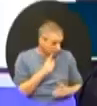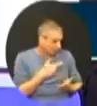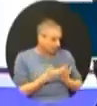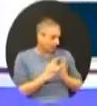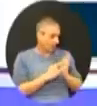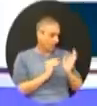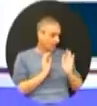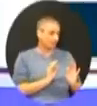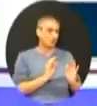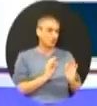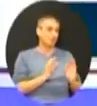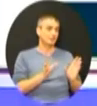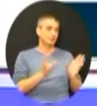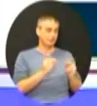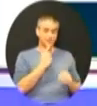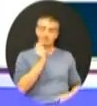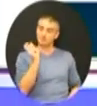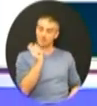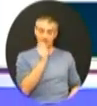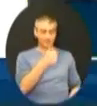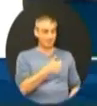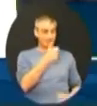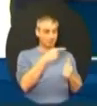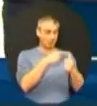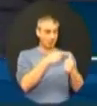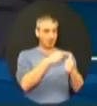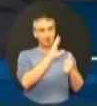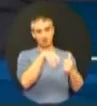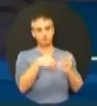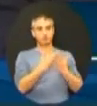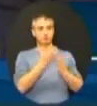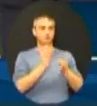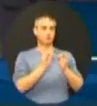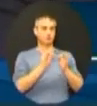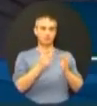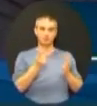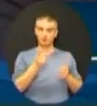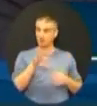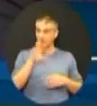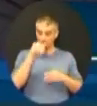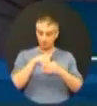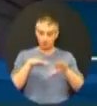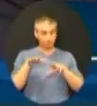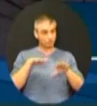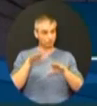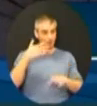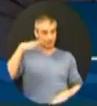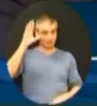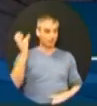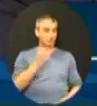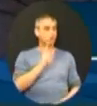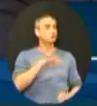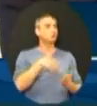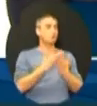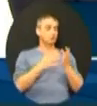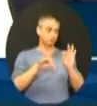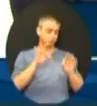בדיוק כ לצד המילים המנכל יב ג משפטי לממשלה של המשרד יבחר בממשלה הממשלה תצביע ע היועץ